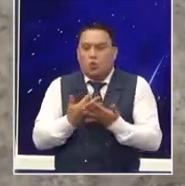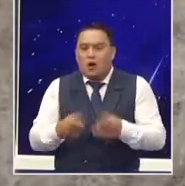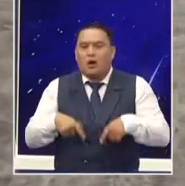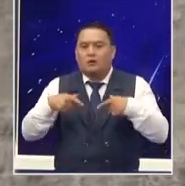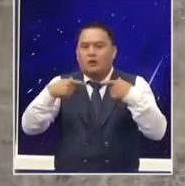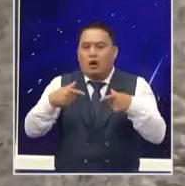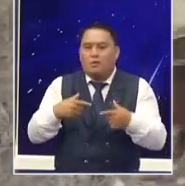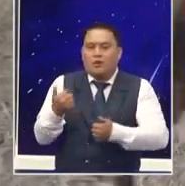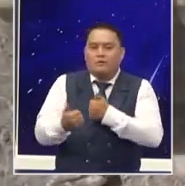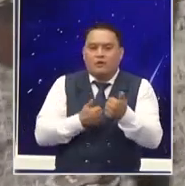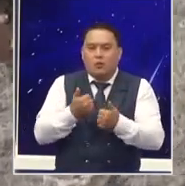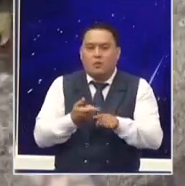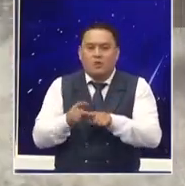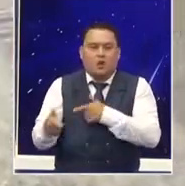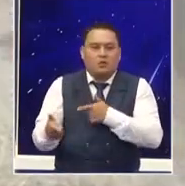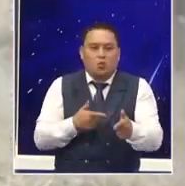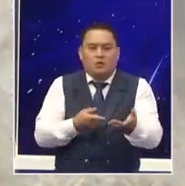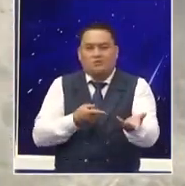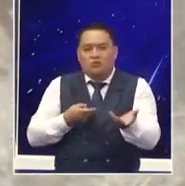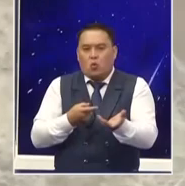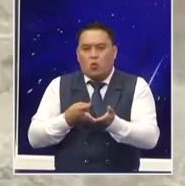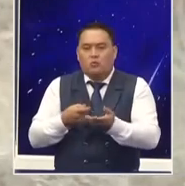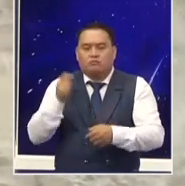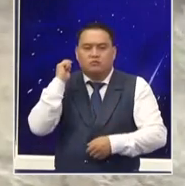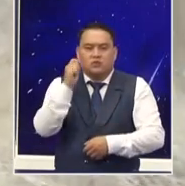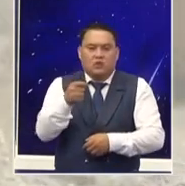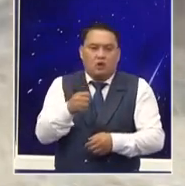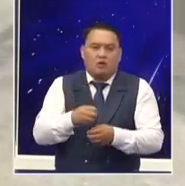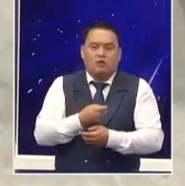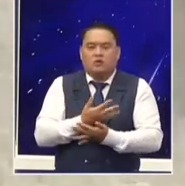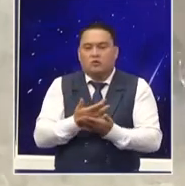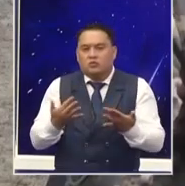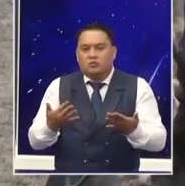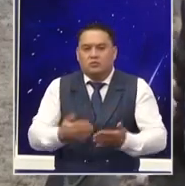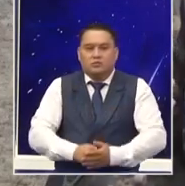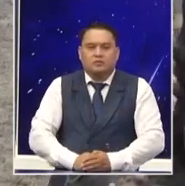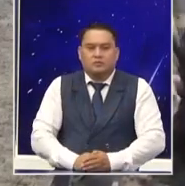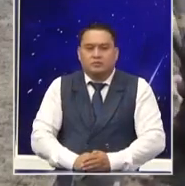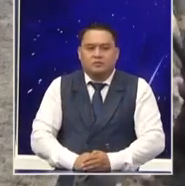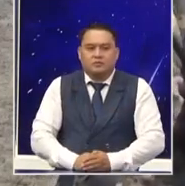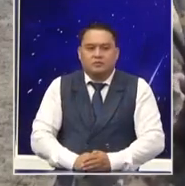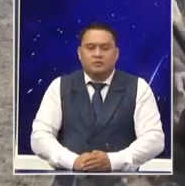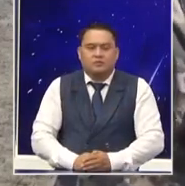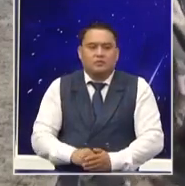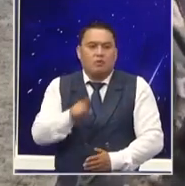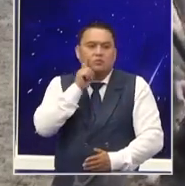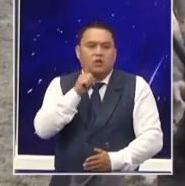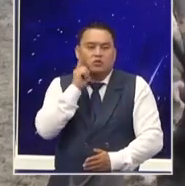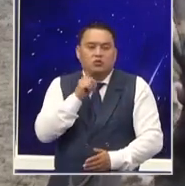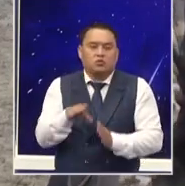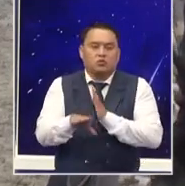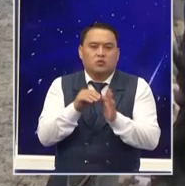этапов общевойсковой подготовки. Стрелковые упражнения, метание гранат и многое другое. Молодое пополнение